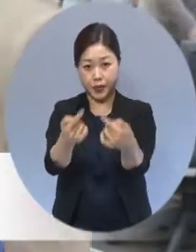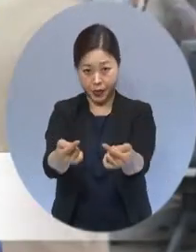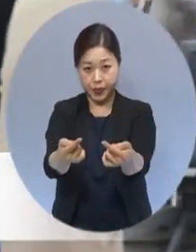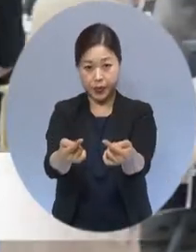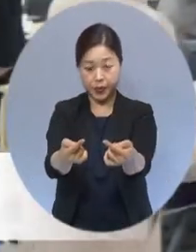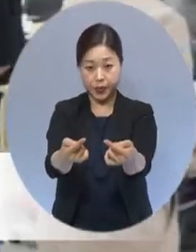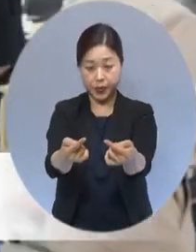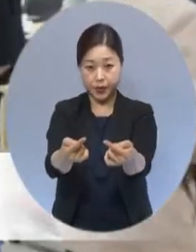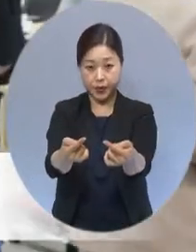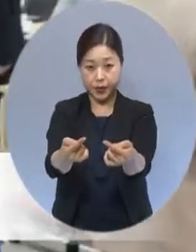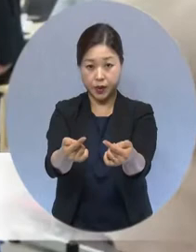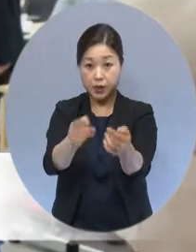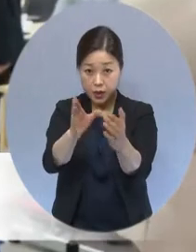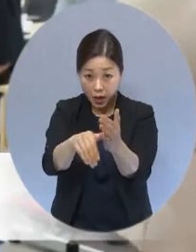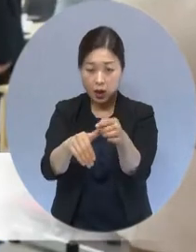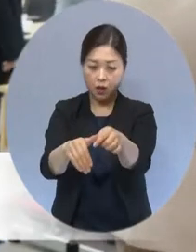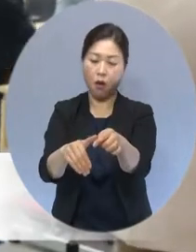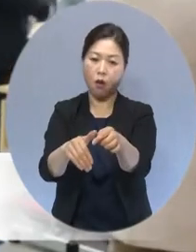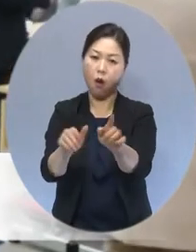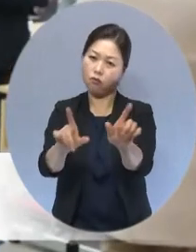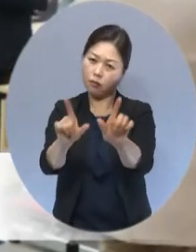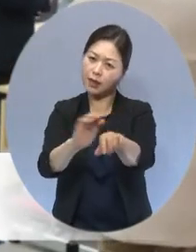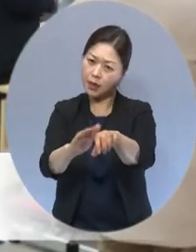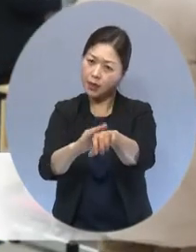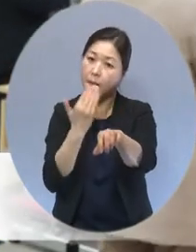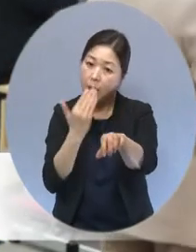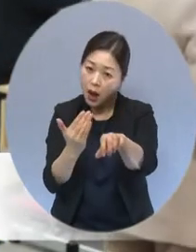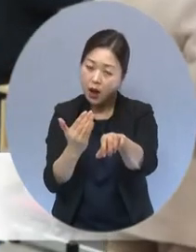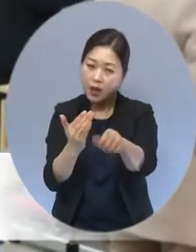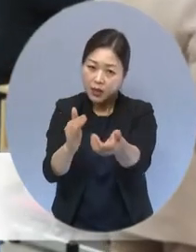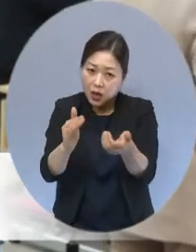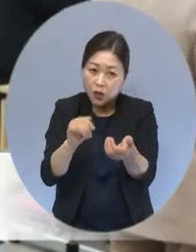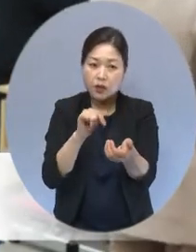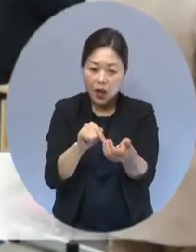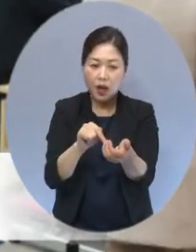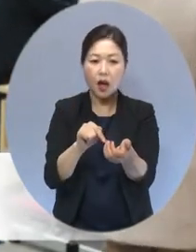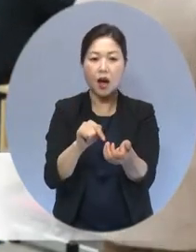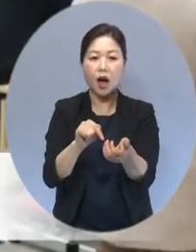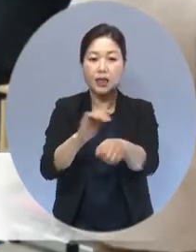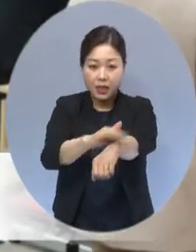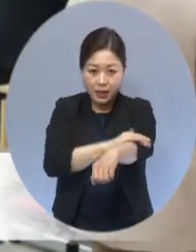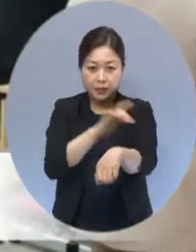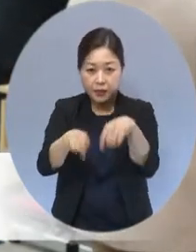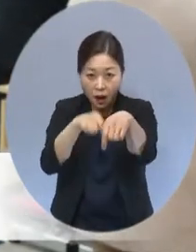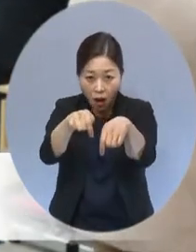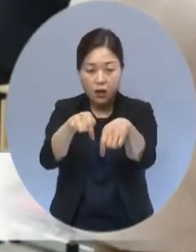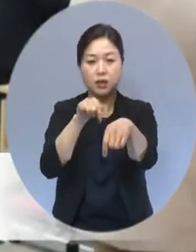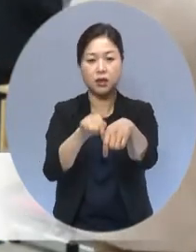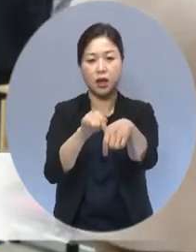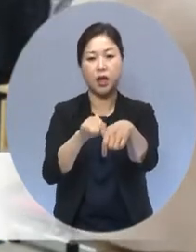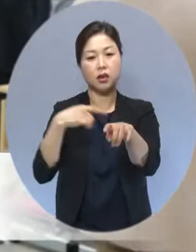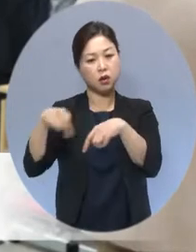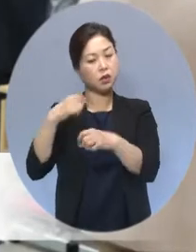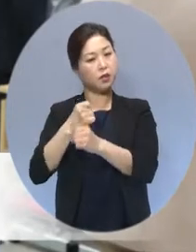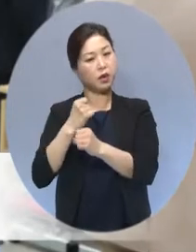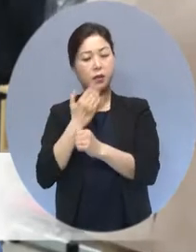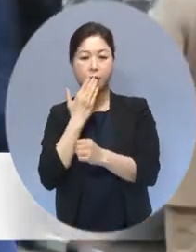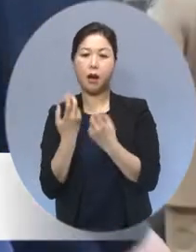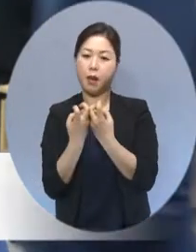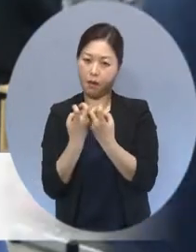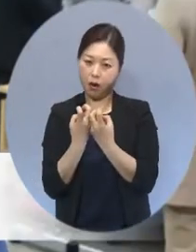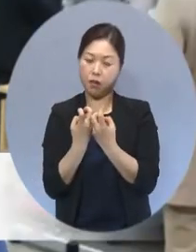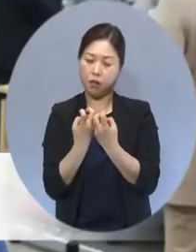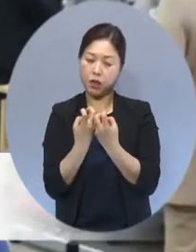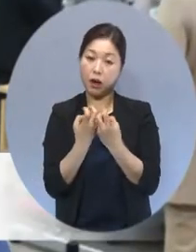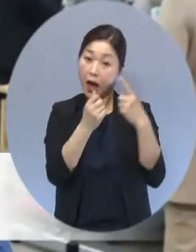그 안정적으로 정착할 수 있는 이행기 기간 동안에 그 정책을 어떻게 만들어야 되냐 하나고요.